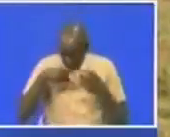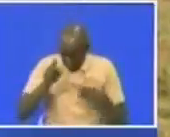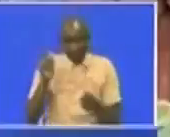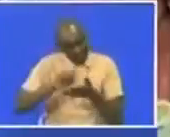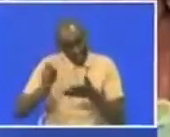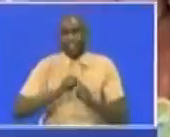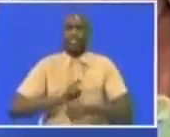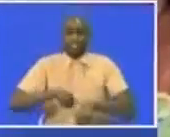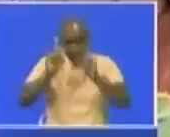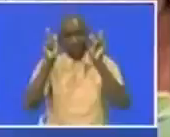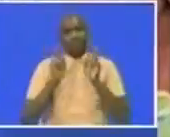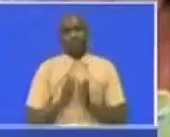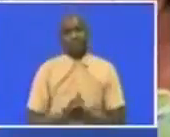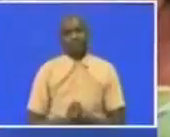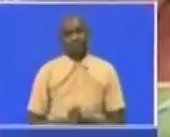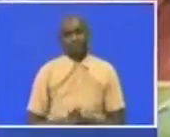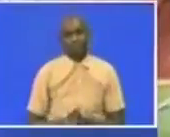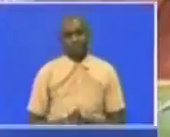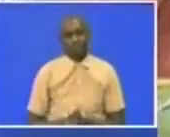andika.